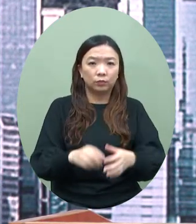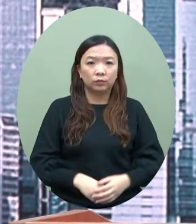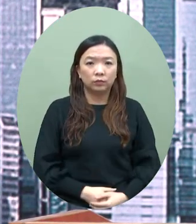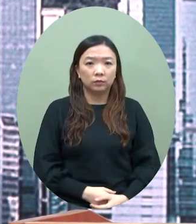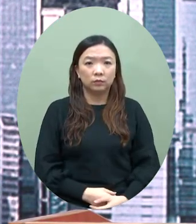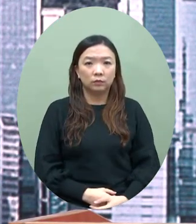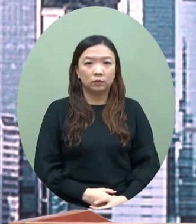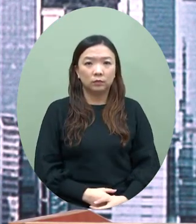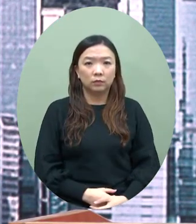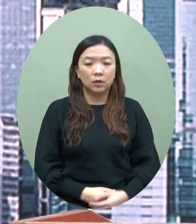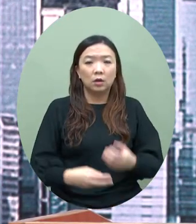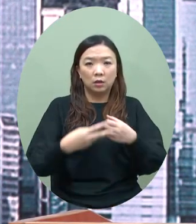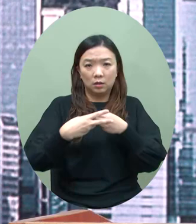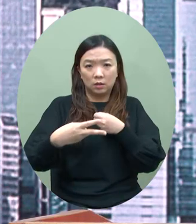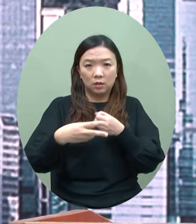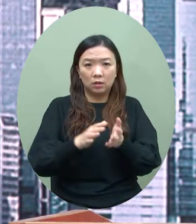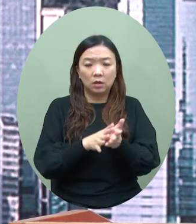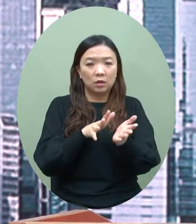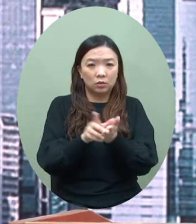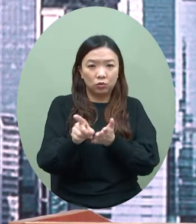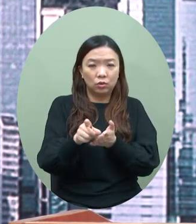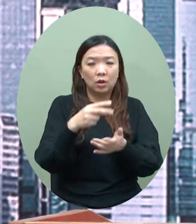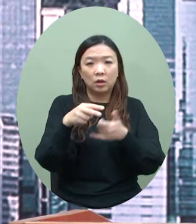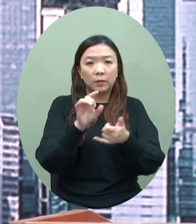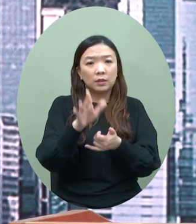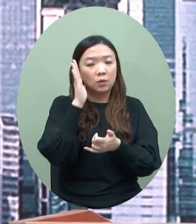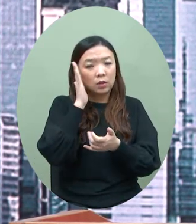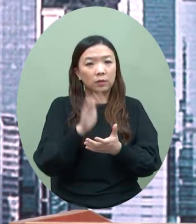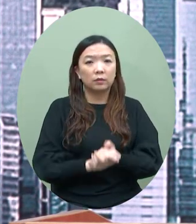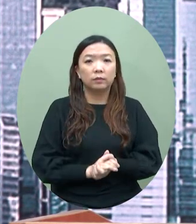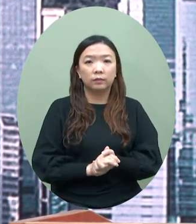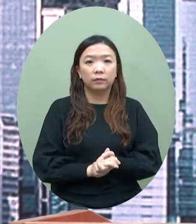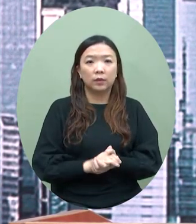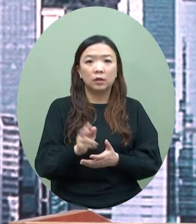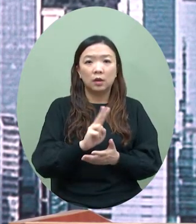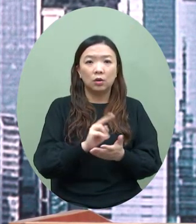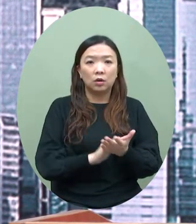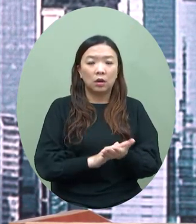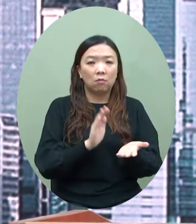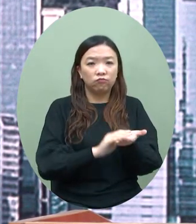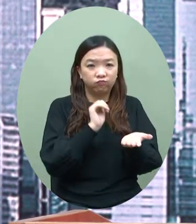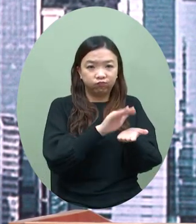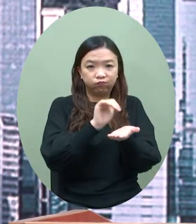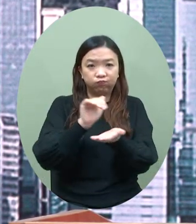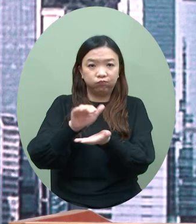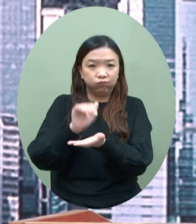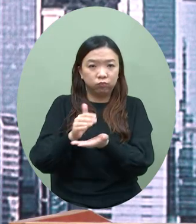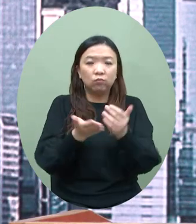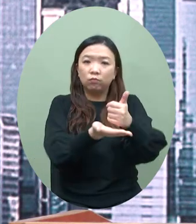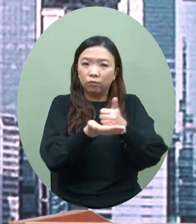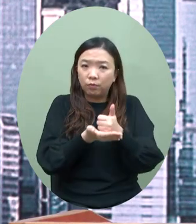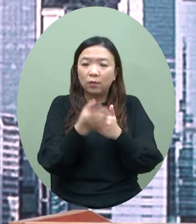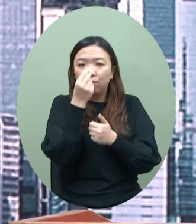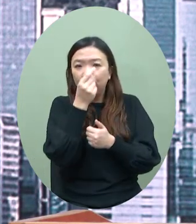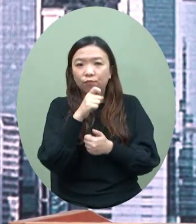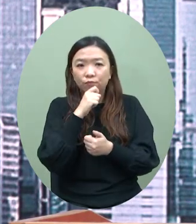我們在做第二輪的指定檢疫酒店計劃的時候呢，我們都是同樣地發信邀請有興趣的酒店來